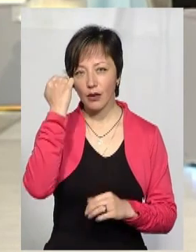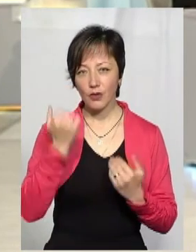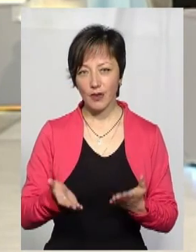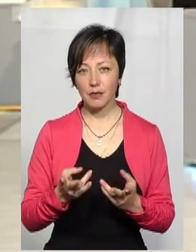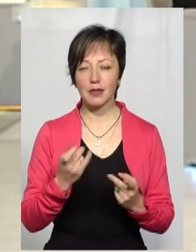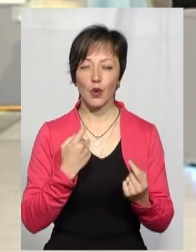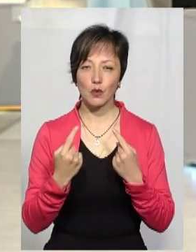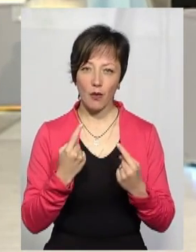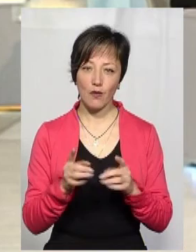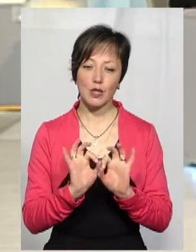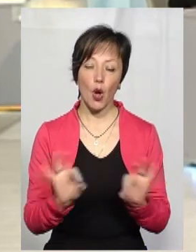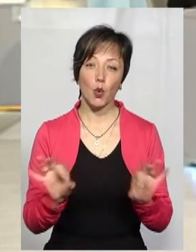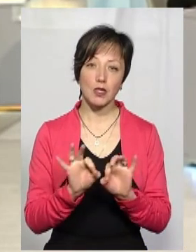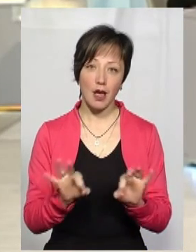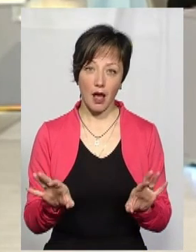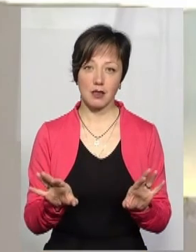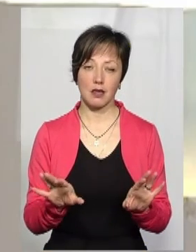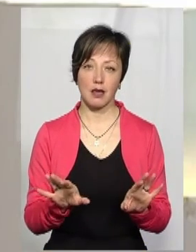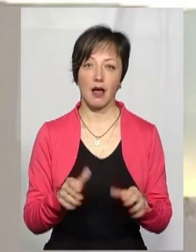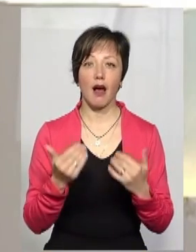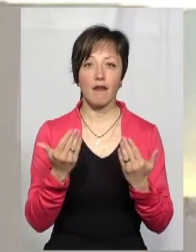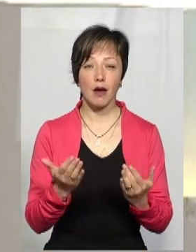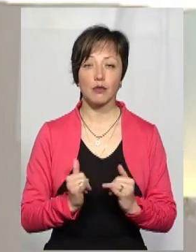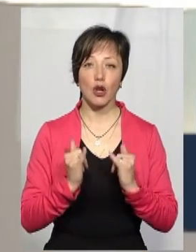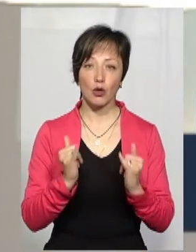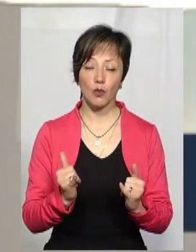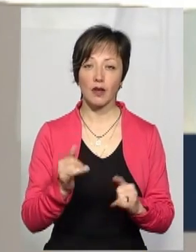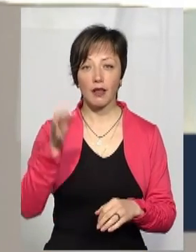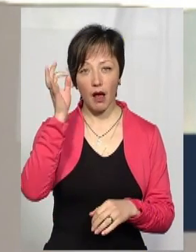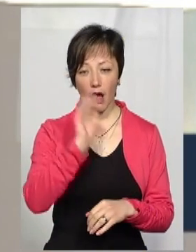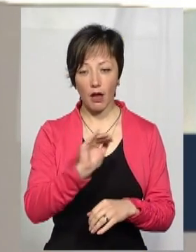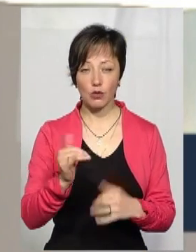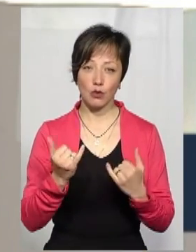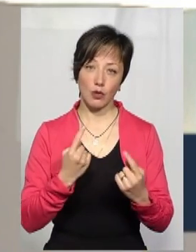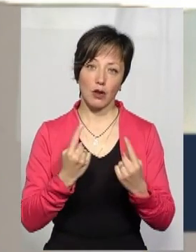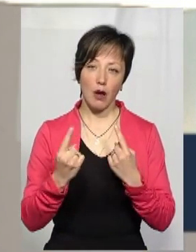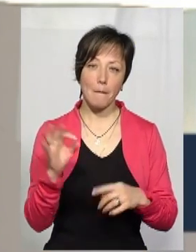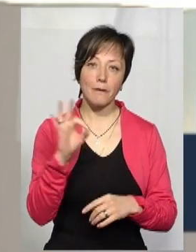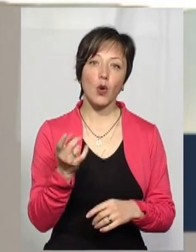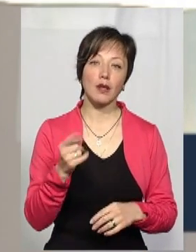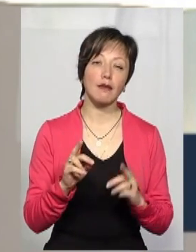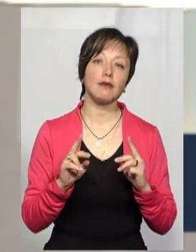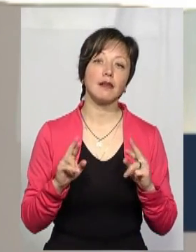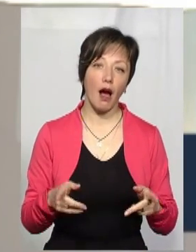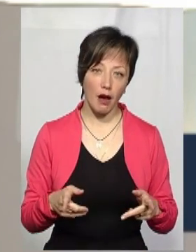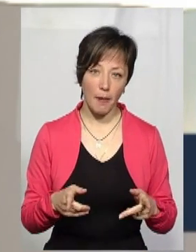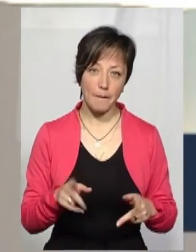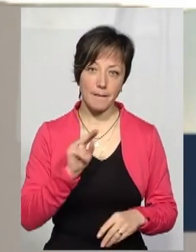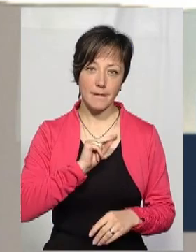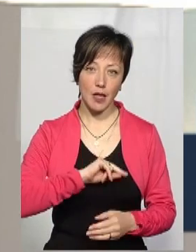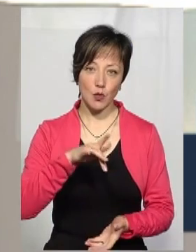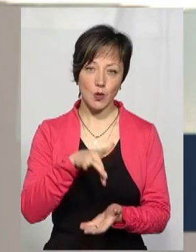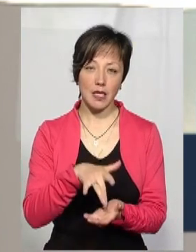Дякую вам за розмову, за роз'яснення. А вам, шановні глядачі, нагадую, що сьогодні ми говорили про те, як працюють